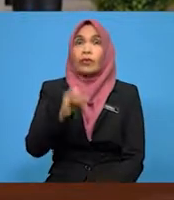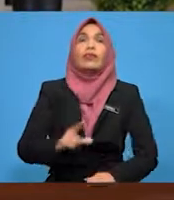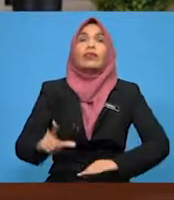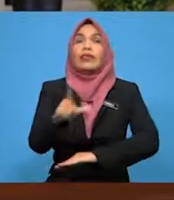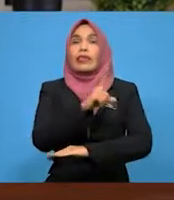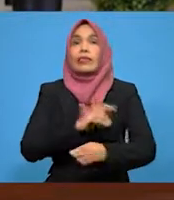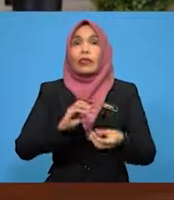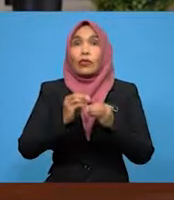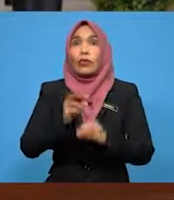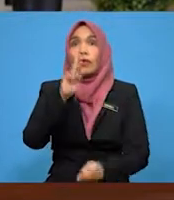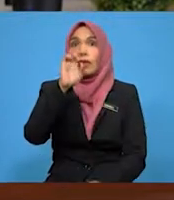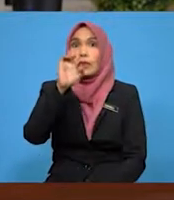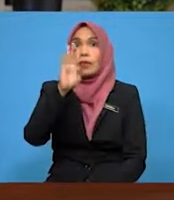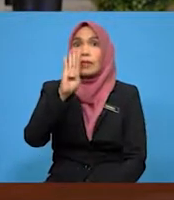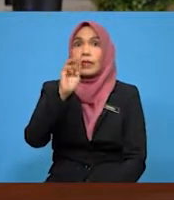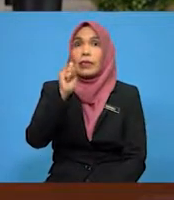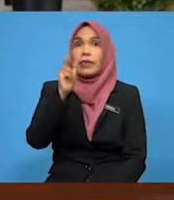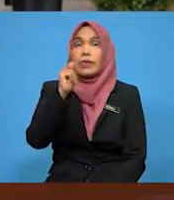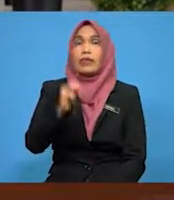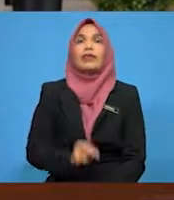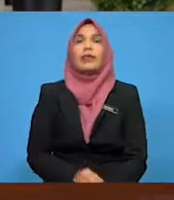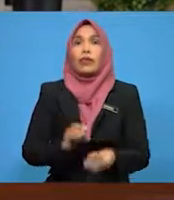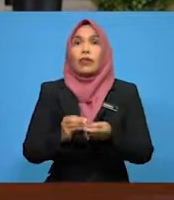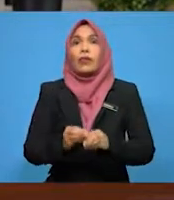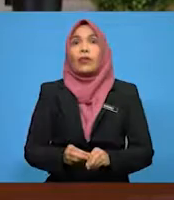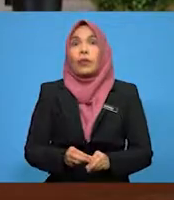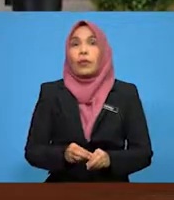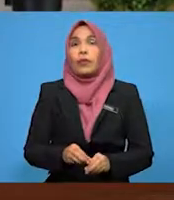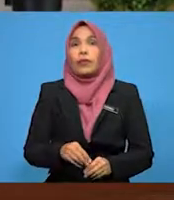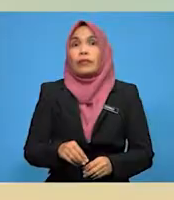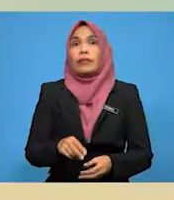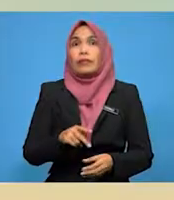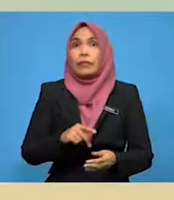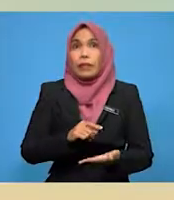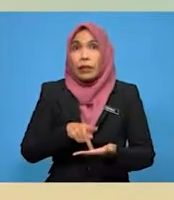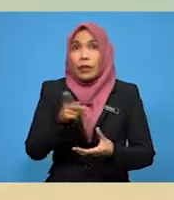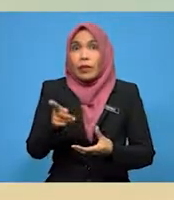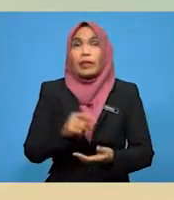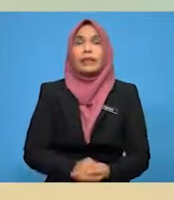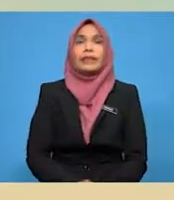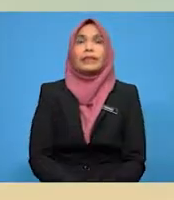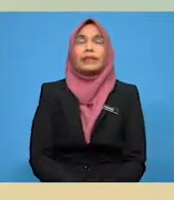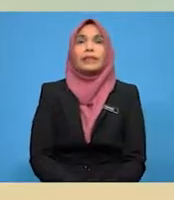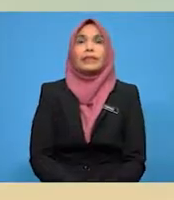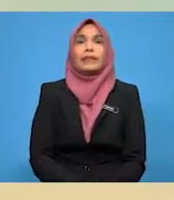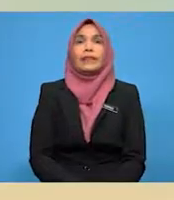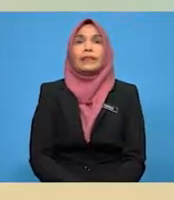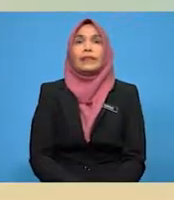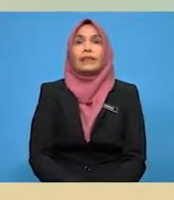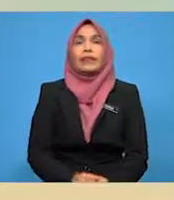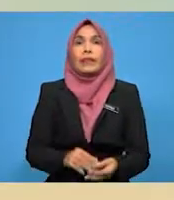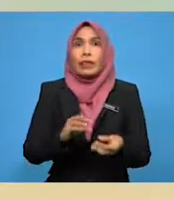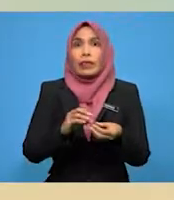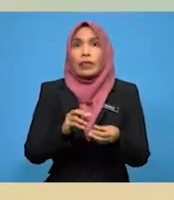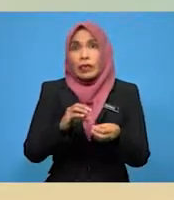nombor reban, minggu pengeluaran dan tarikh pengeluaran. Selepas itu, telur ini